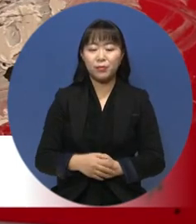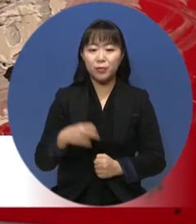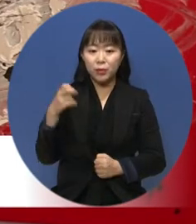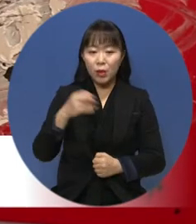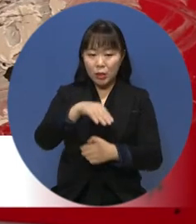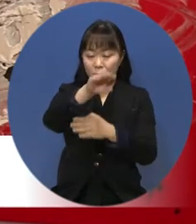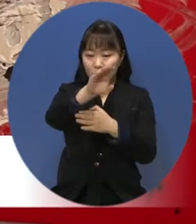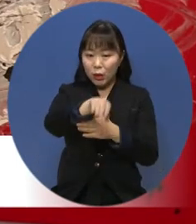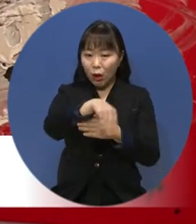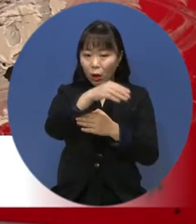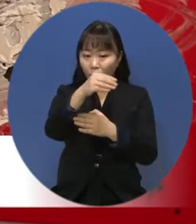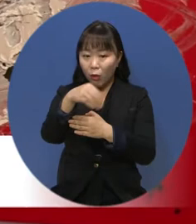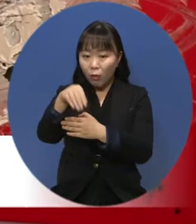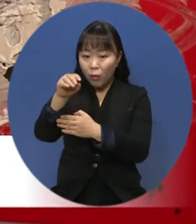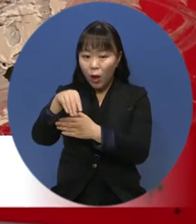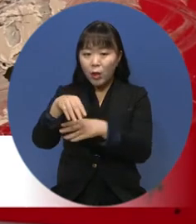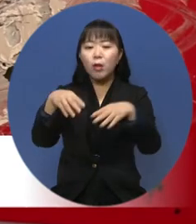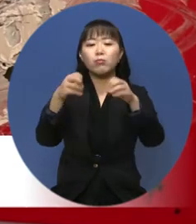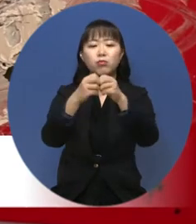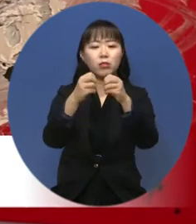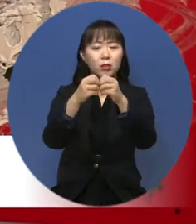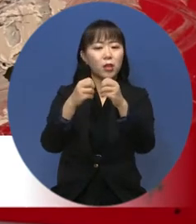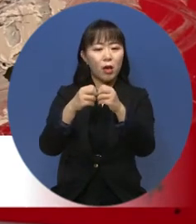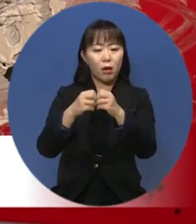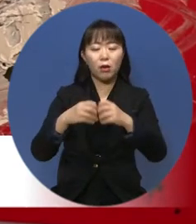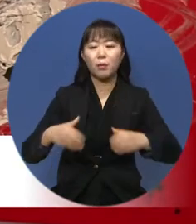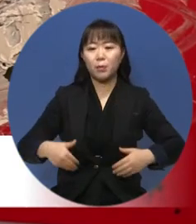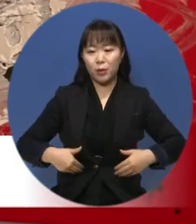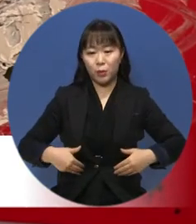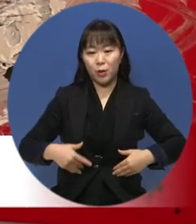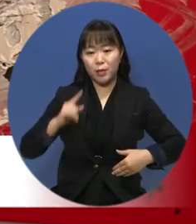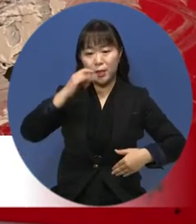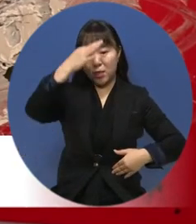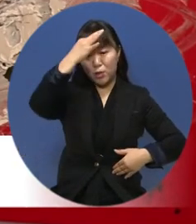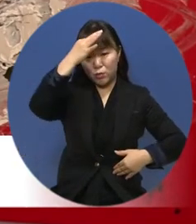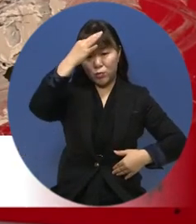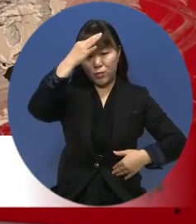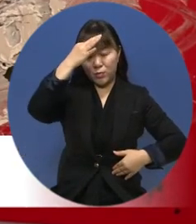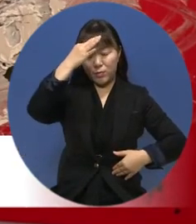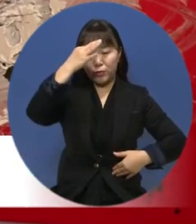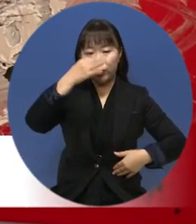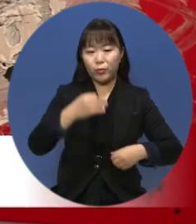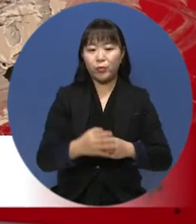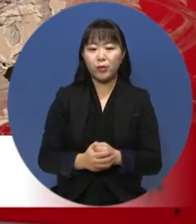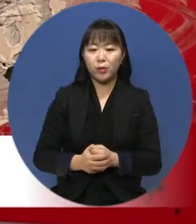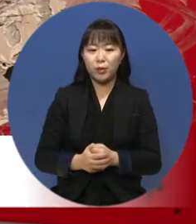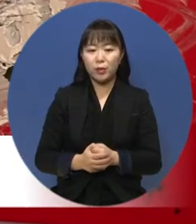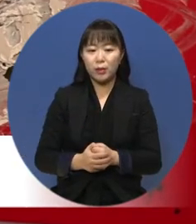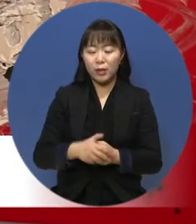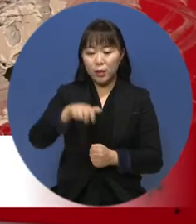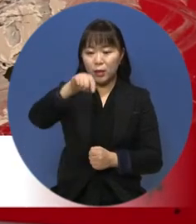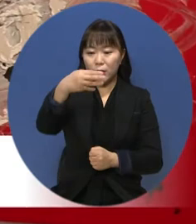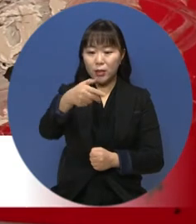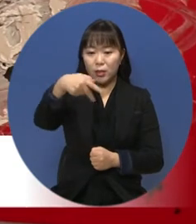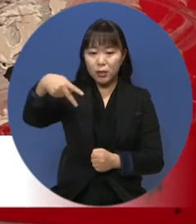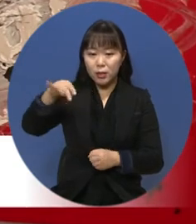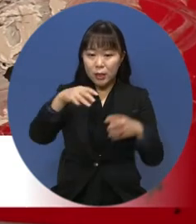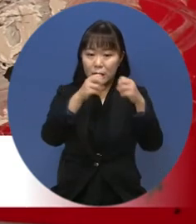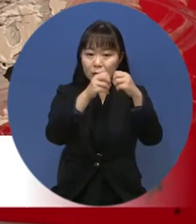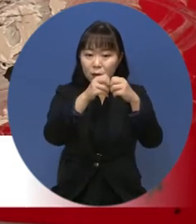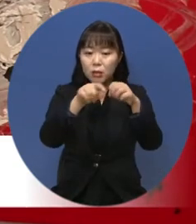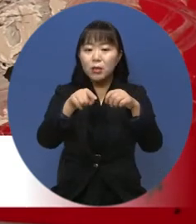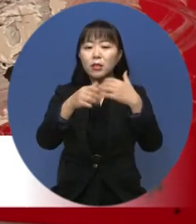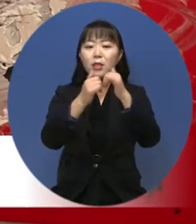는 문자를 떠나서 나 수 없는 예술이라고 이렇게 배웠고 그 신은 그 사람의